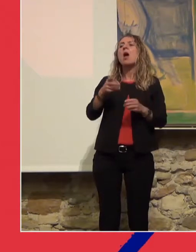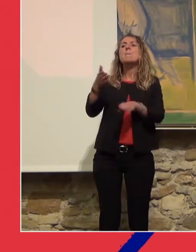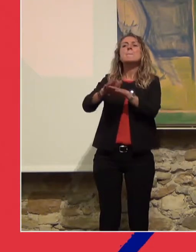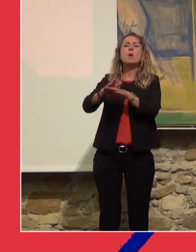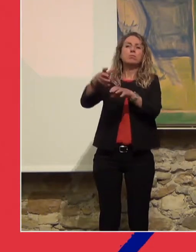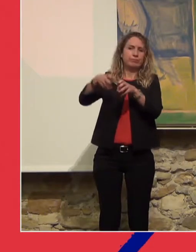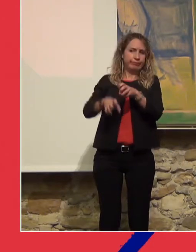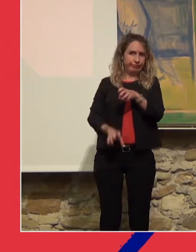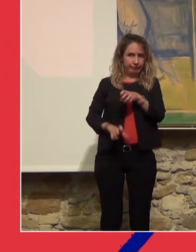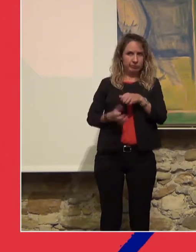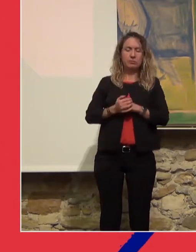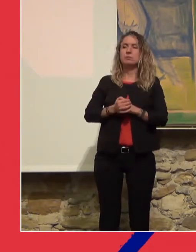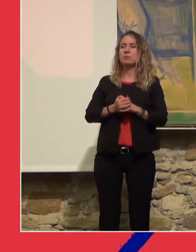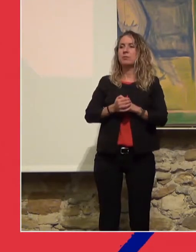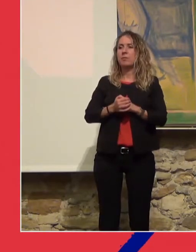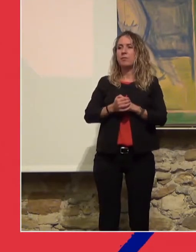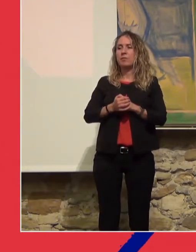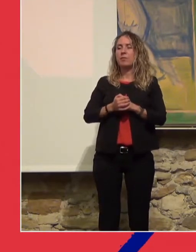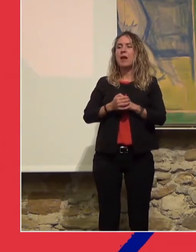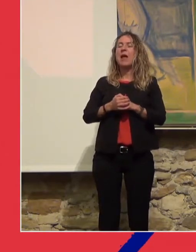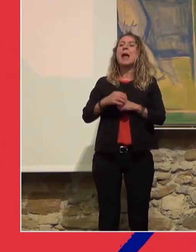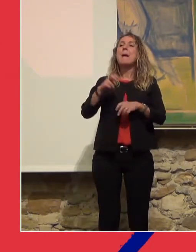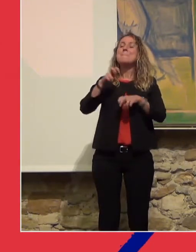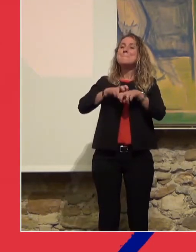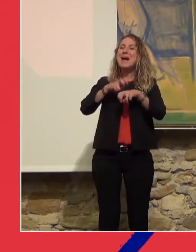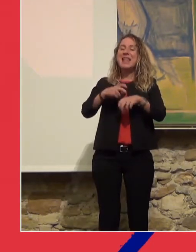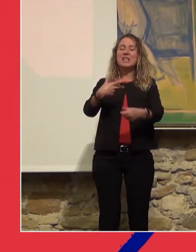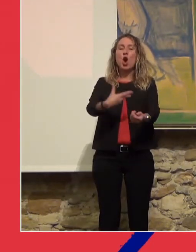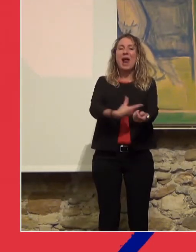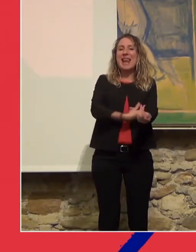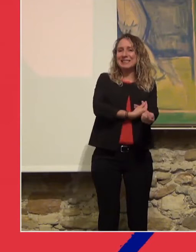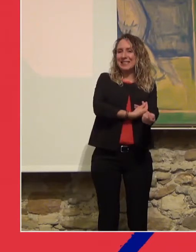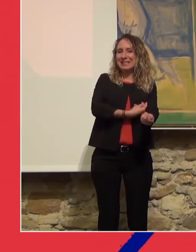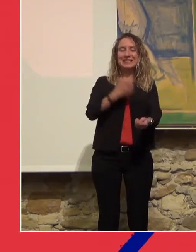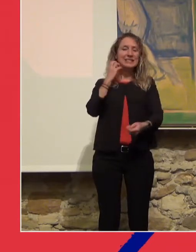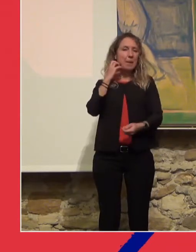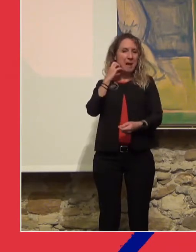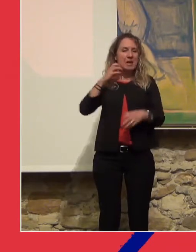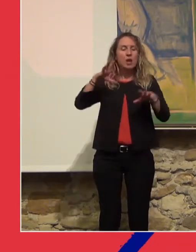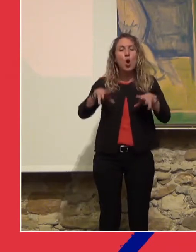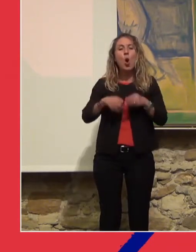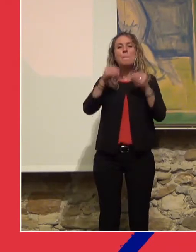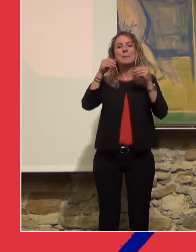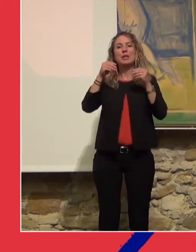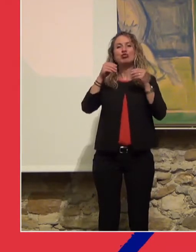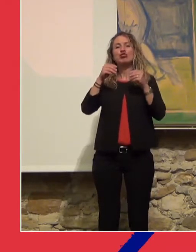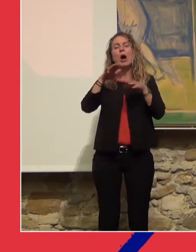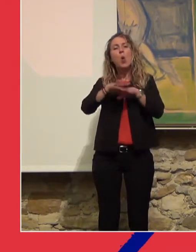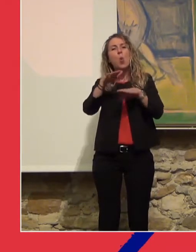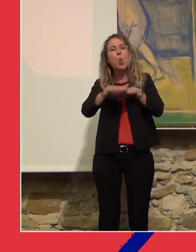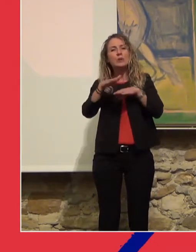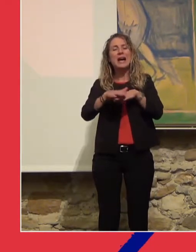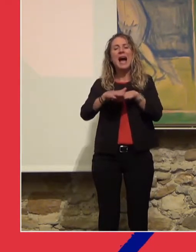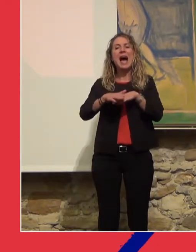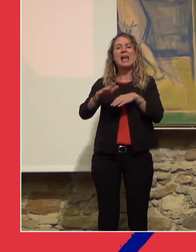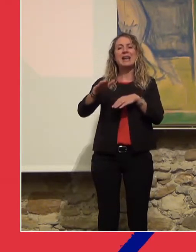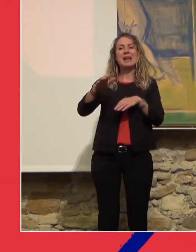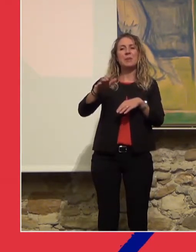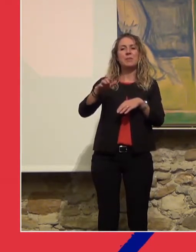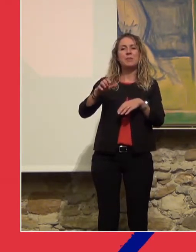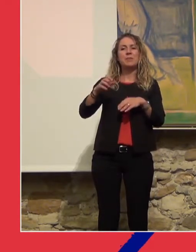più gravi, cominciò a utilizzare l'ECMO, una macchina che sostituisce la funzione del cuore e dei